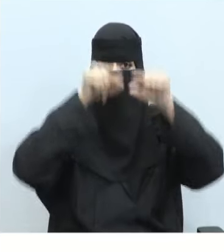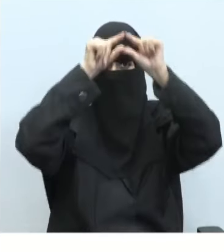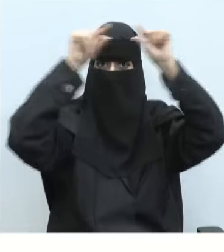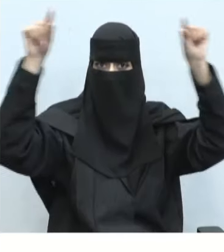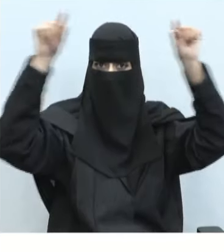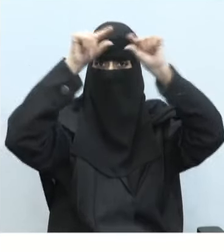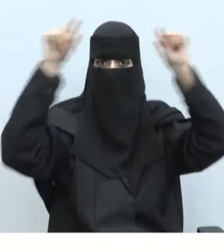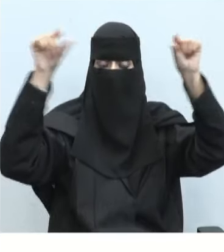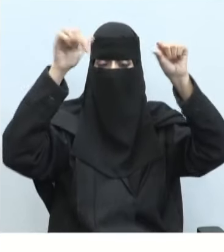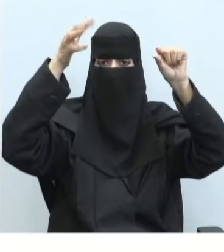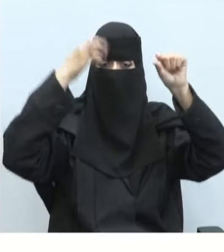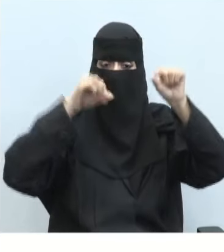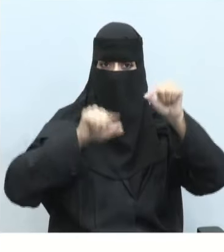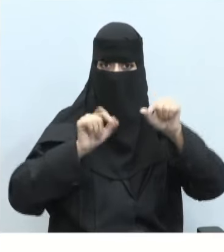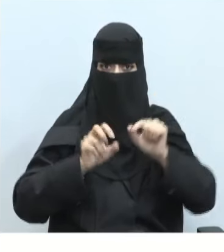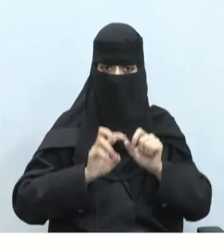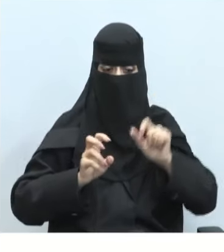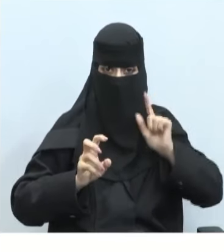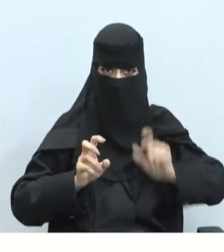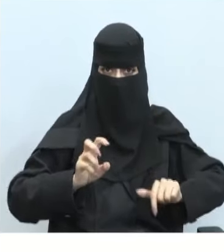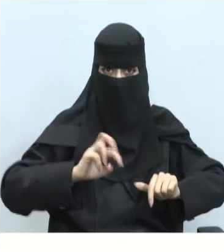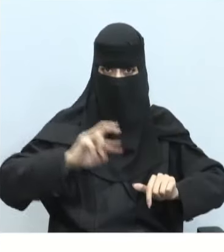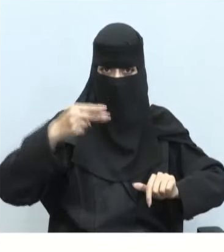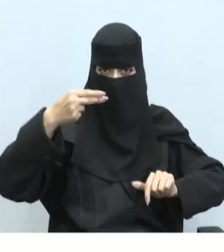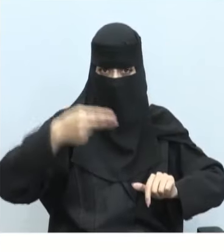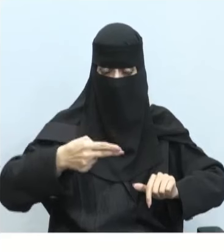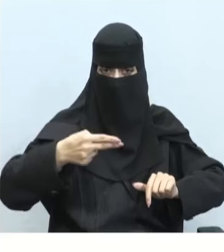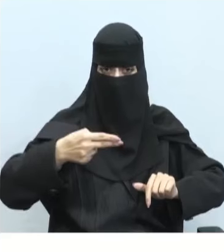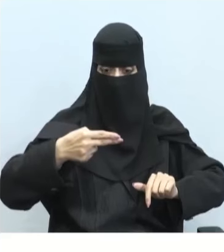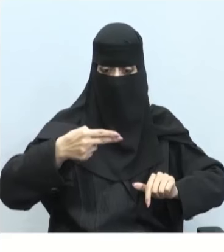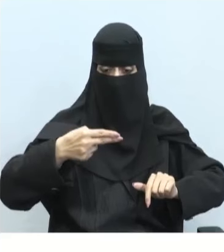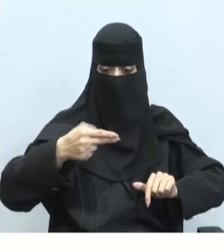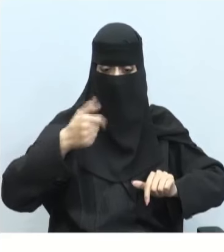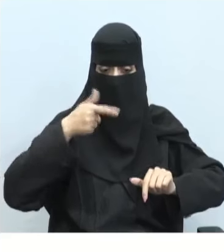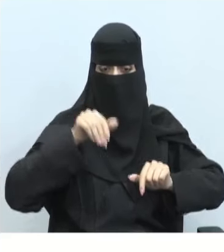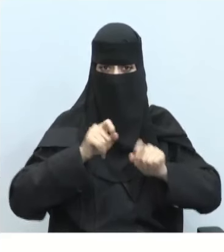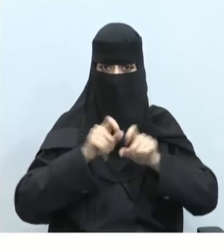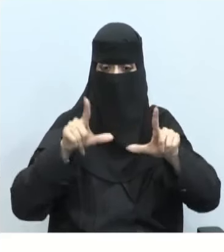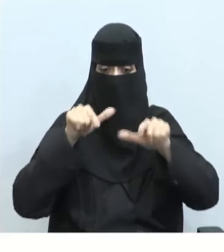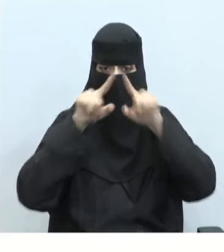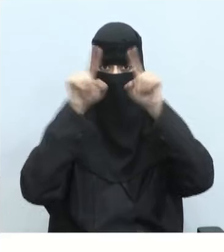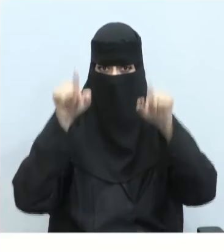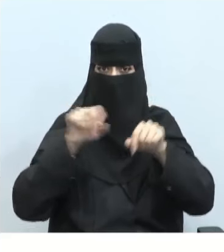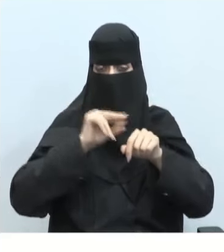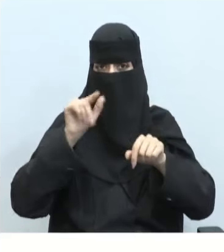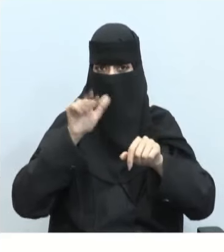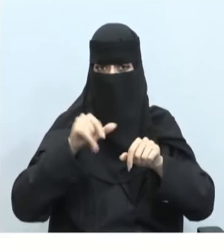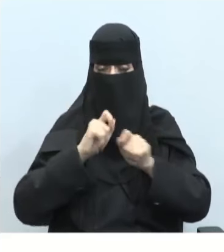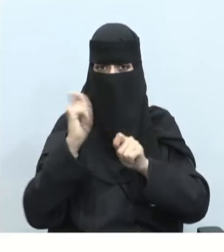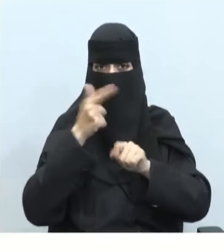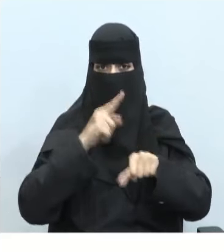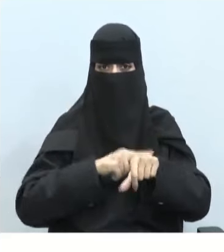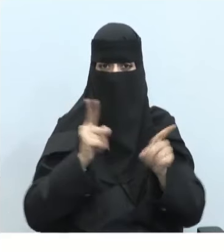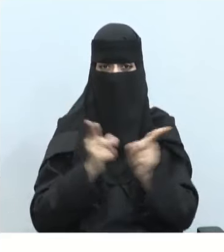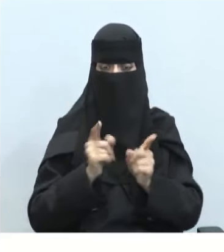يمكنك استخراجها واظهارها بهذه الطريقه وهي الضغط على مفتاحي كنترول واتش فتظهر لك نفس النافذه التي